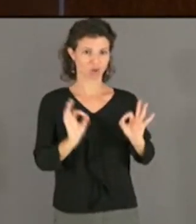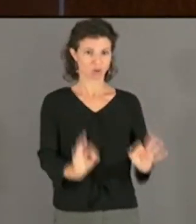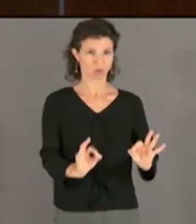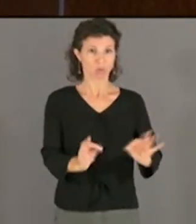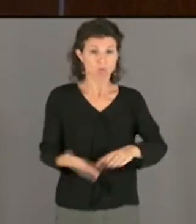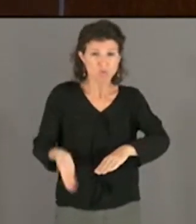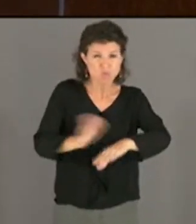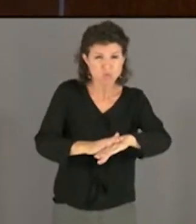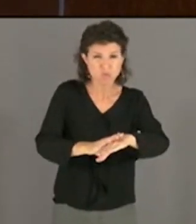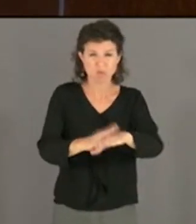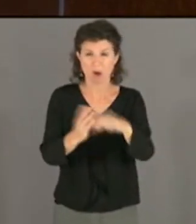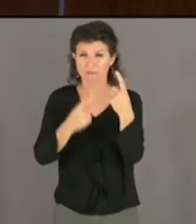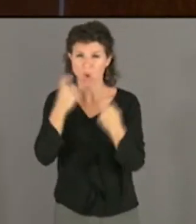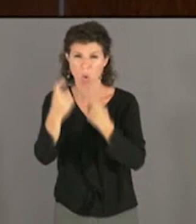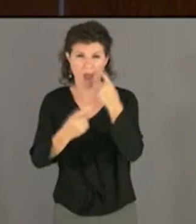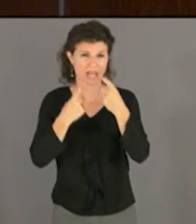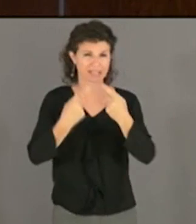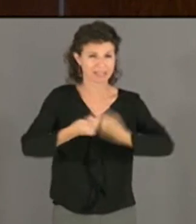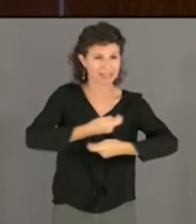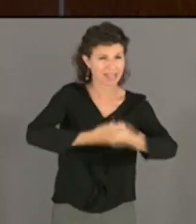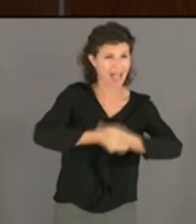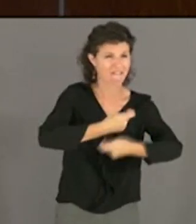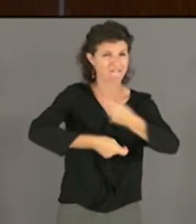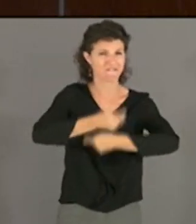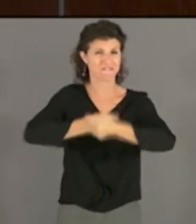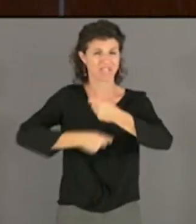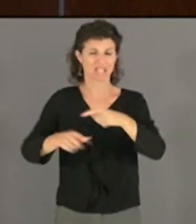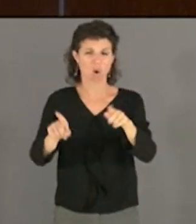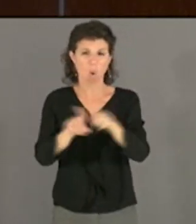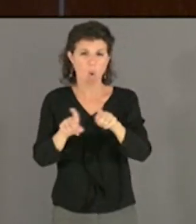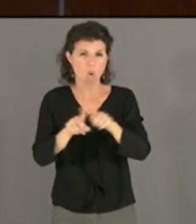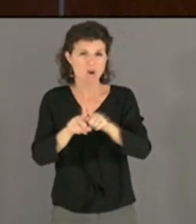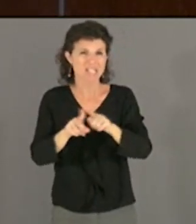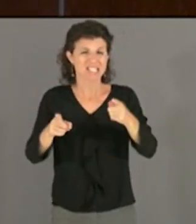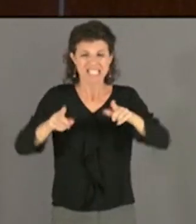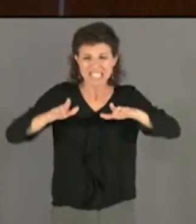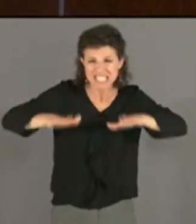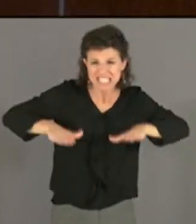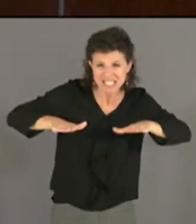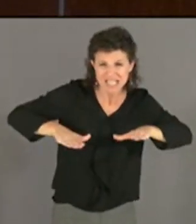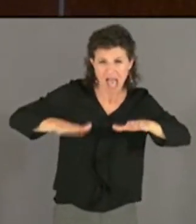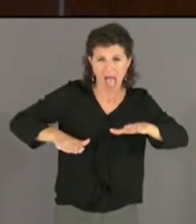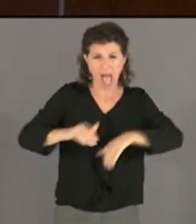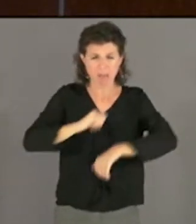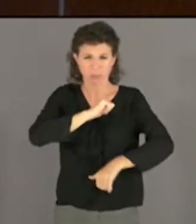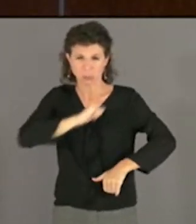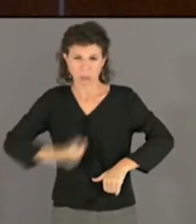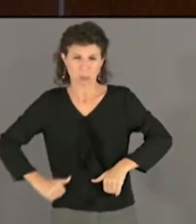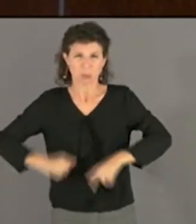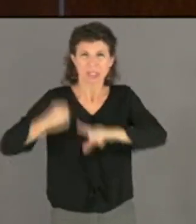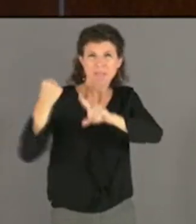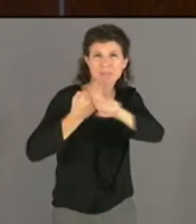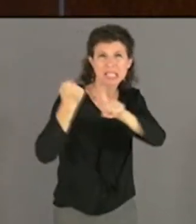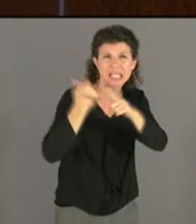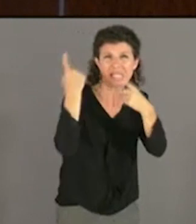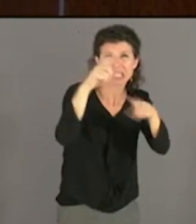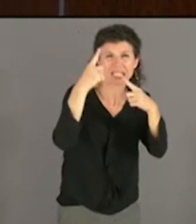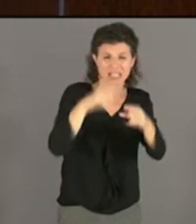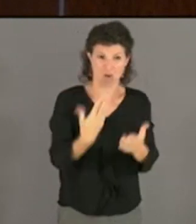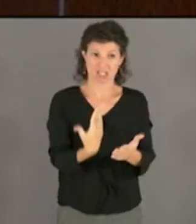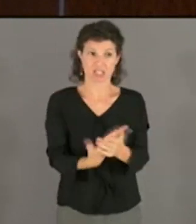violences, de l'hyperviolence et même de l'islamisme militant. Voilà ce qui a été constaté,